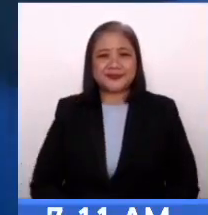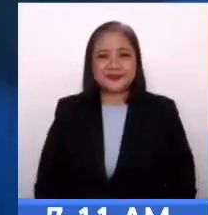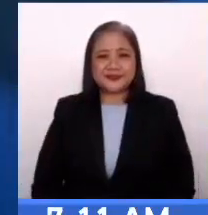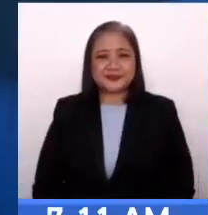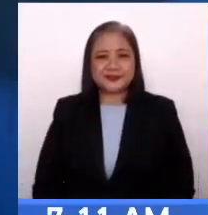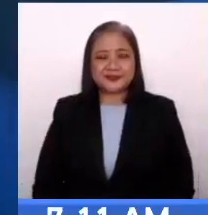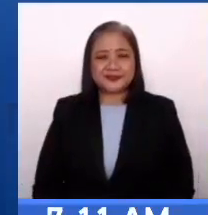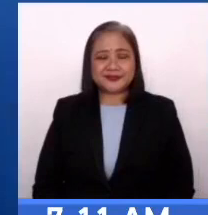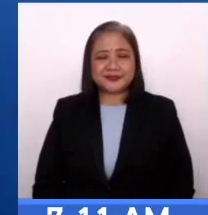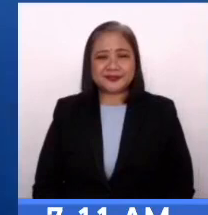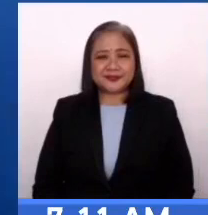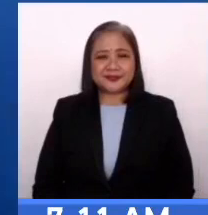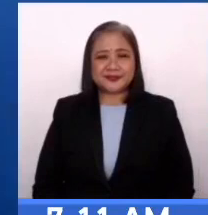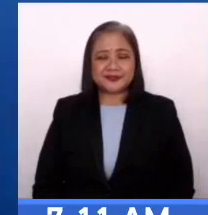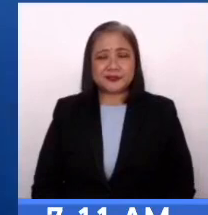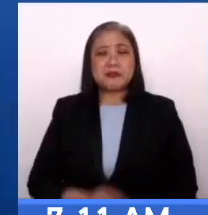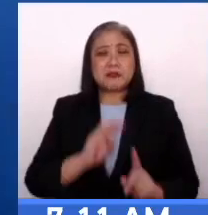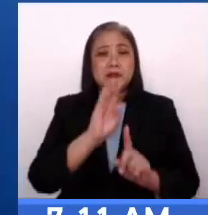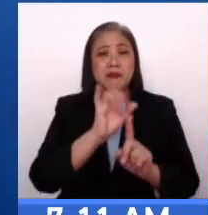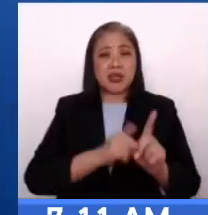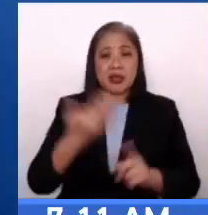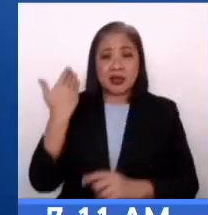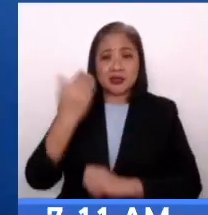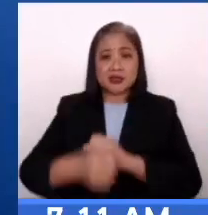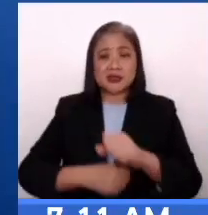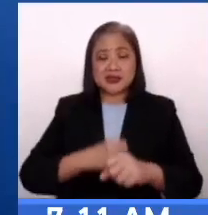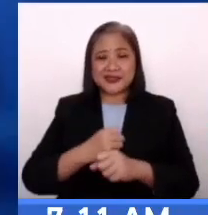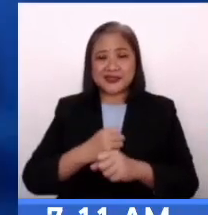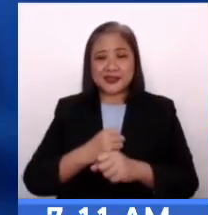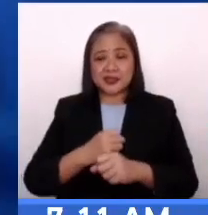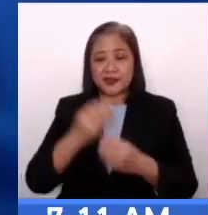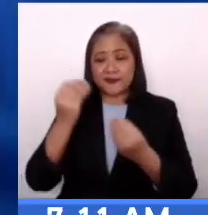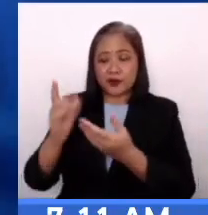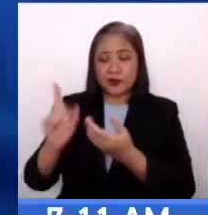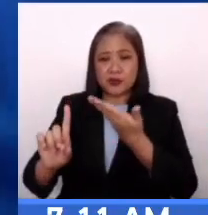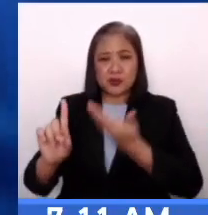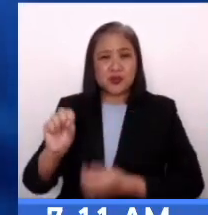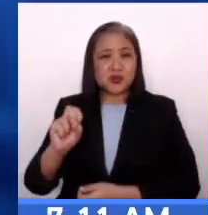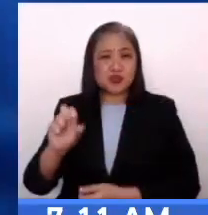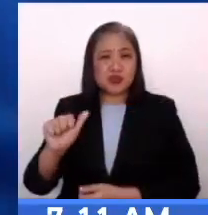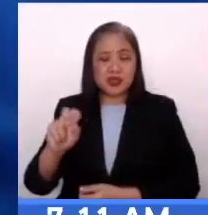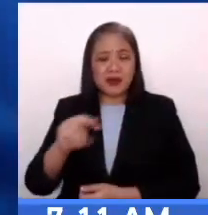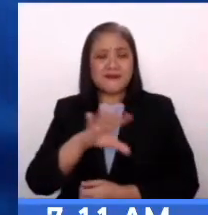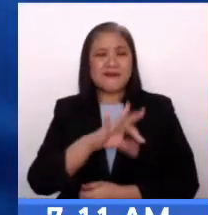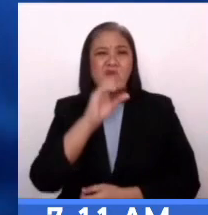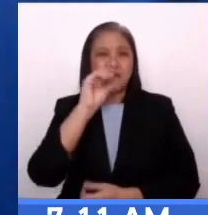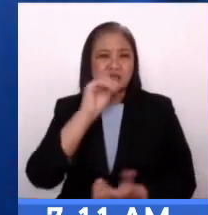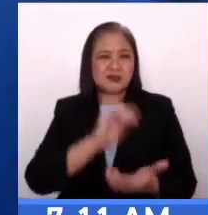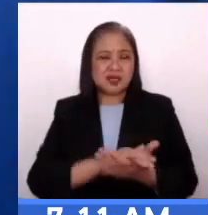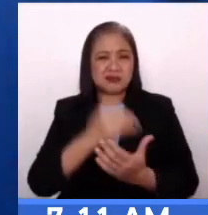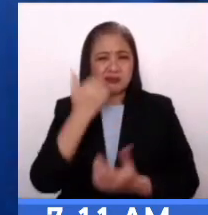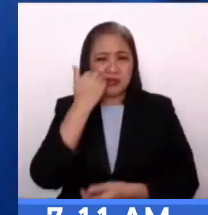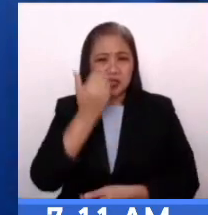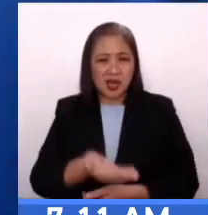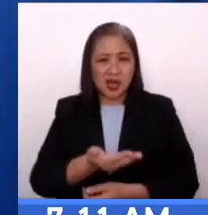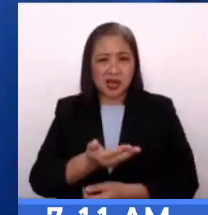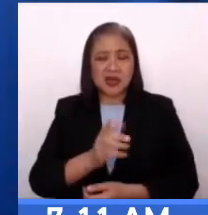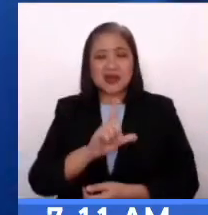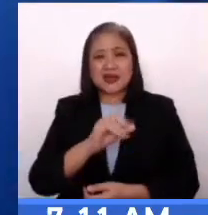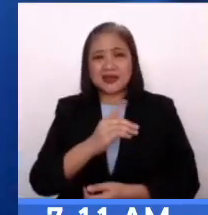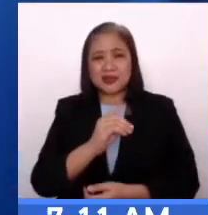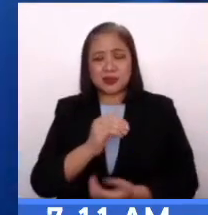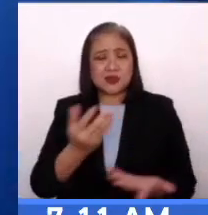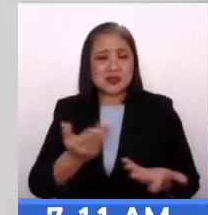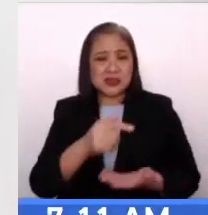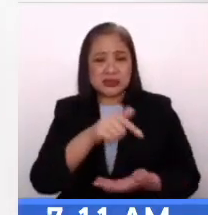Mayo noong isang taon, nang ipaalam kay Susan na natagpo ang patay ang kanyang asawang si Rian Romolino sa loob ng kanyang quarters sa Riyadh,